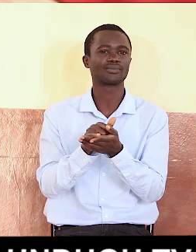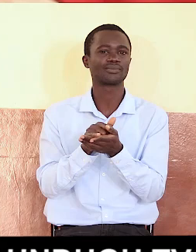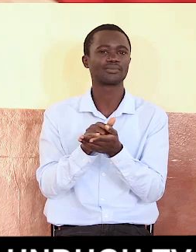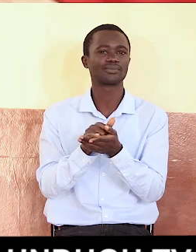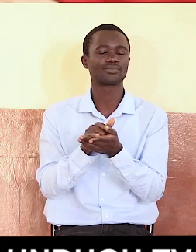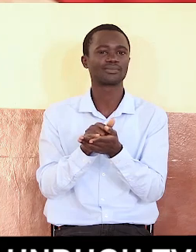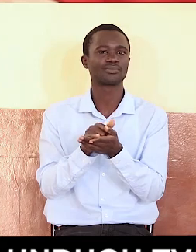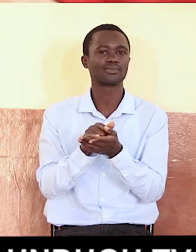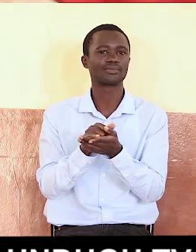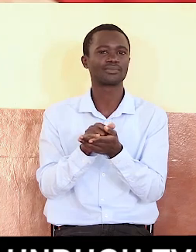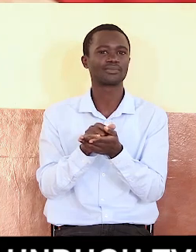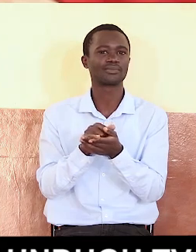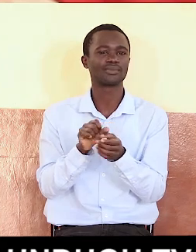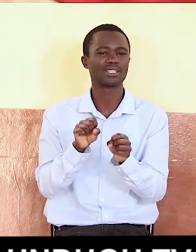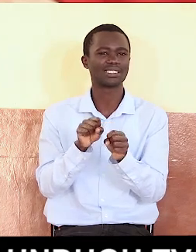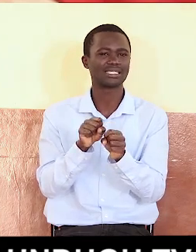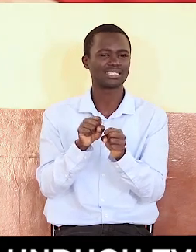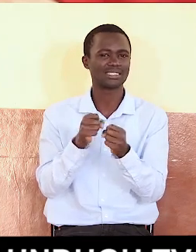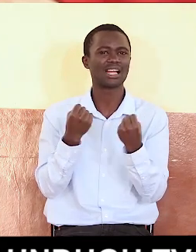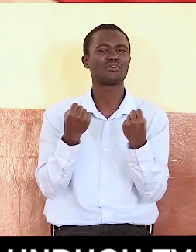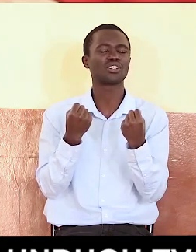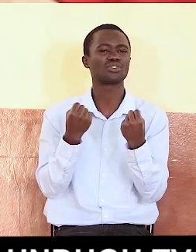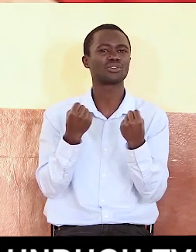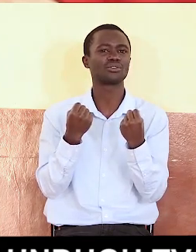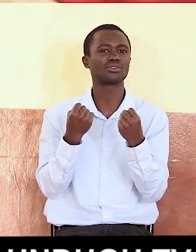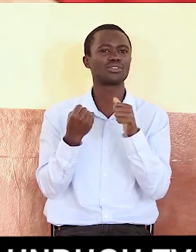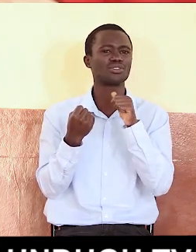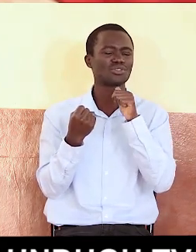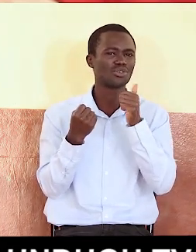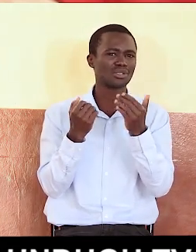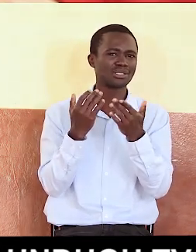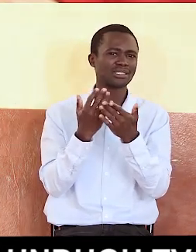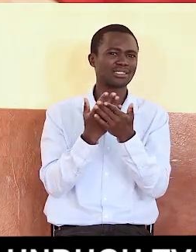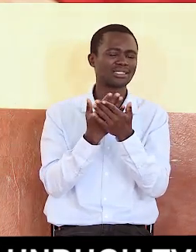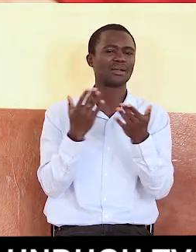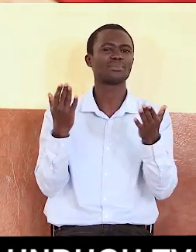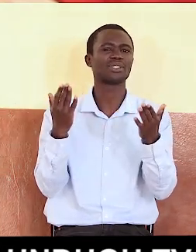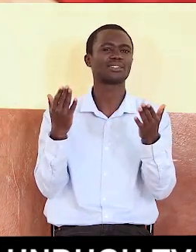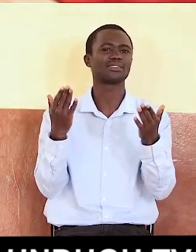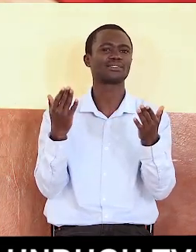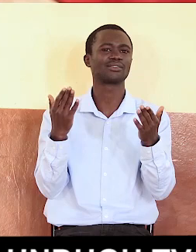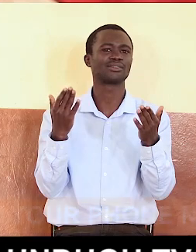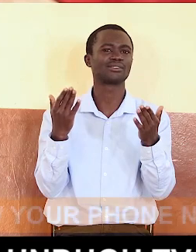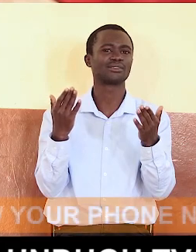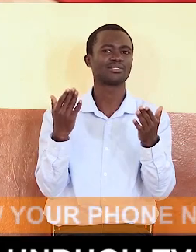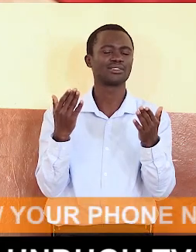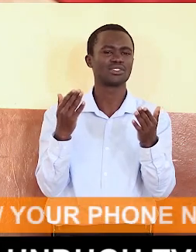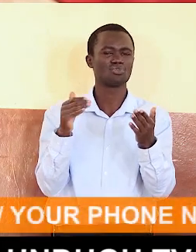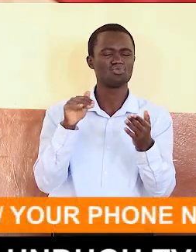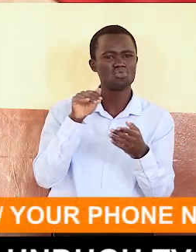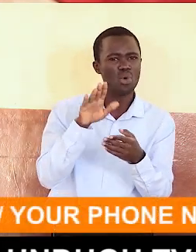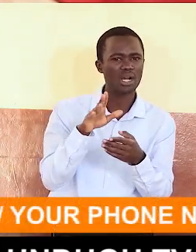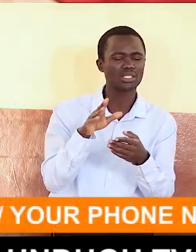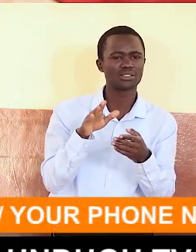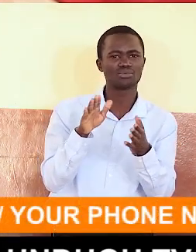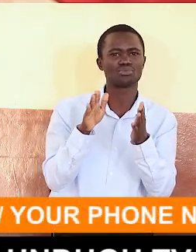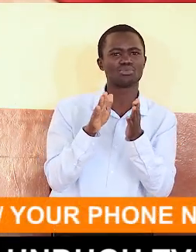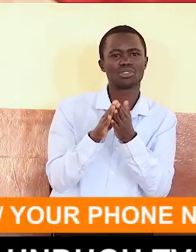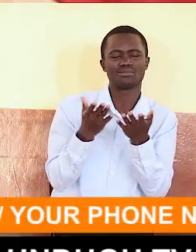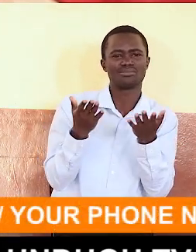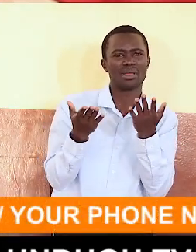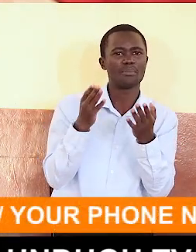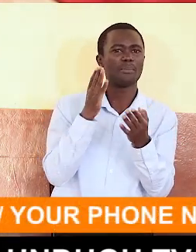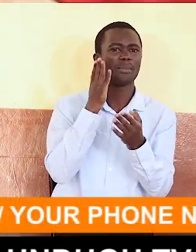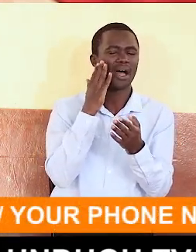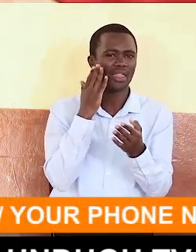salvation ama wokovu sio jambo lako na mama yako na bwana